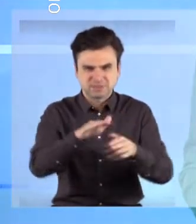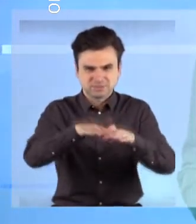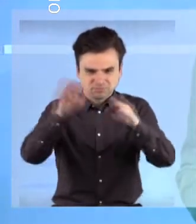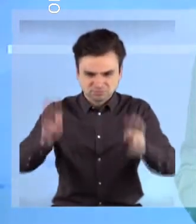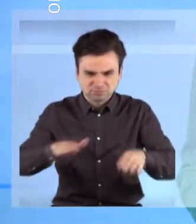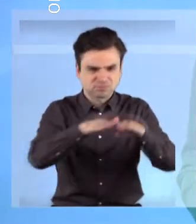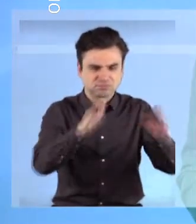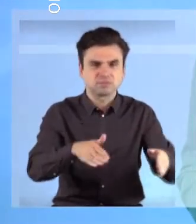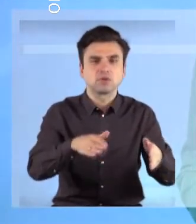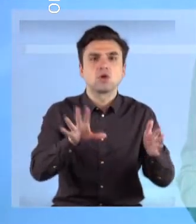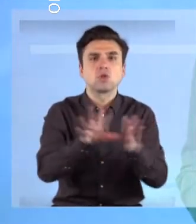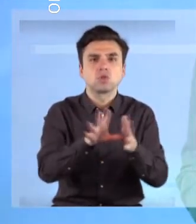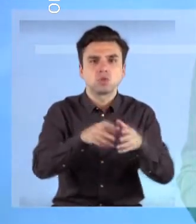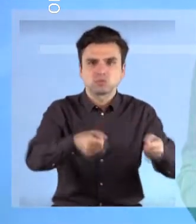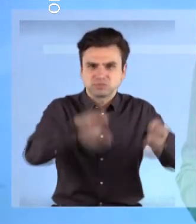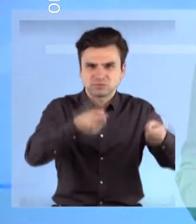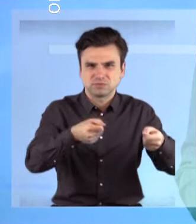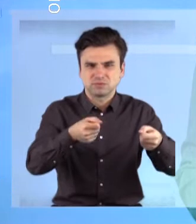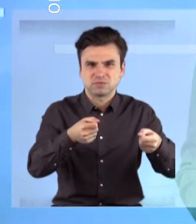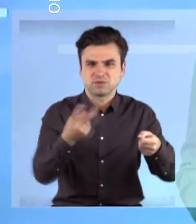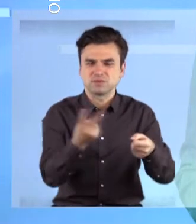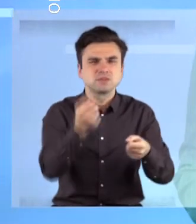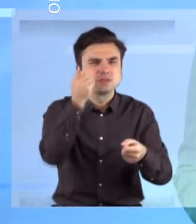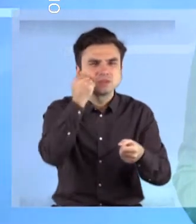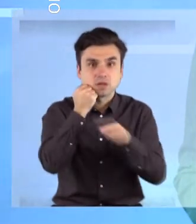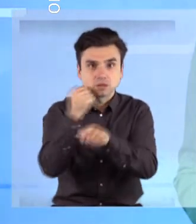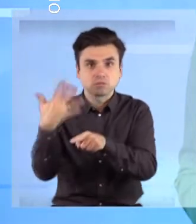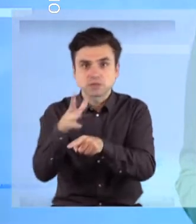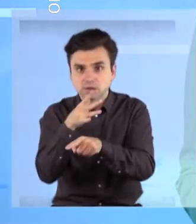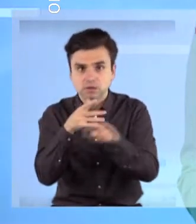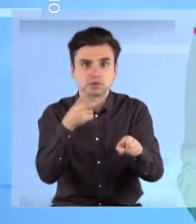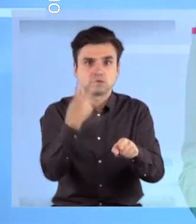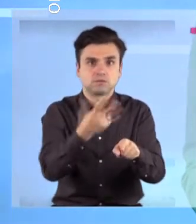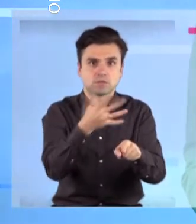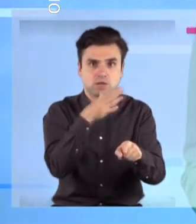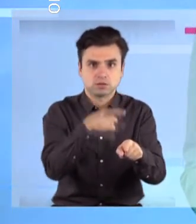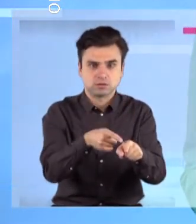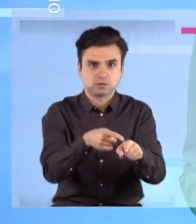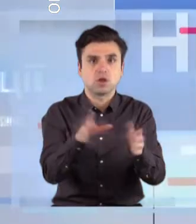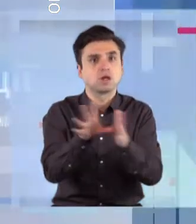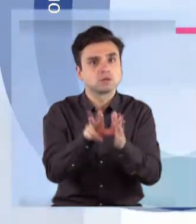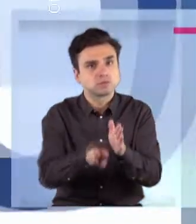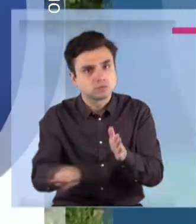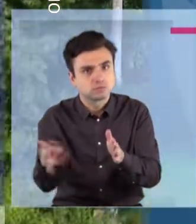Усе це медикам та пацієнтам передав Костянтин Усов. А бачили це наші кореспонденти.